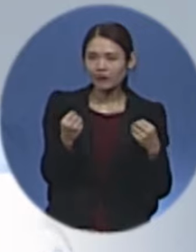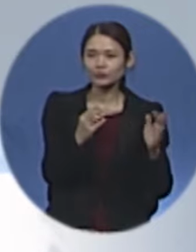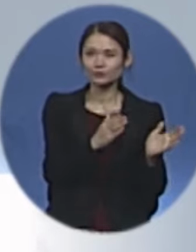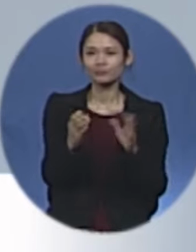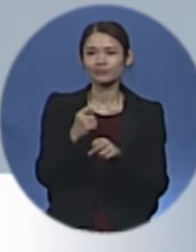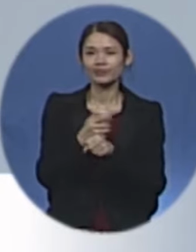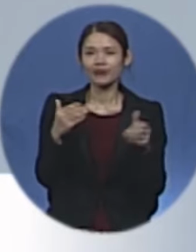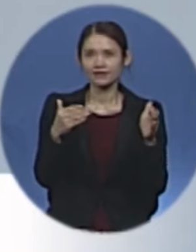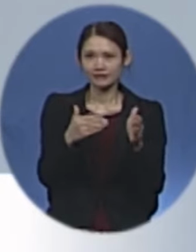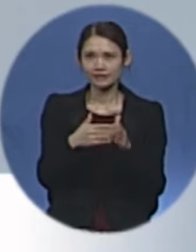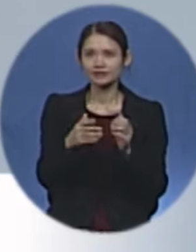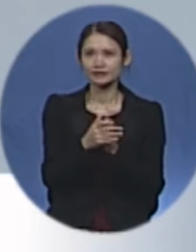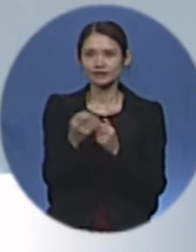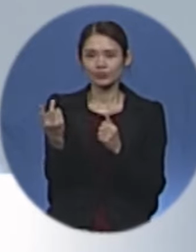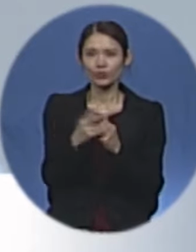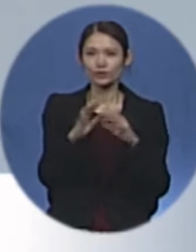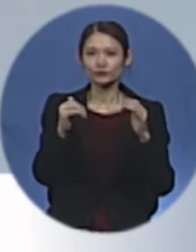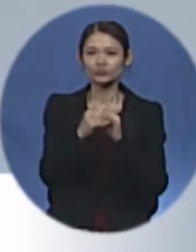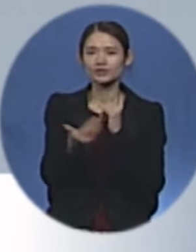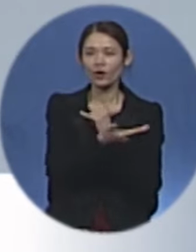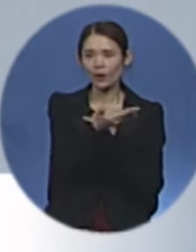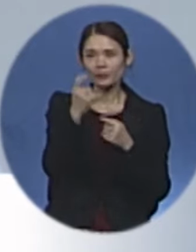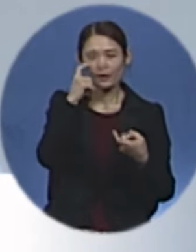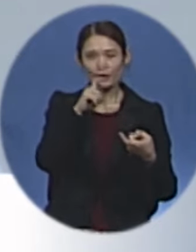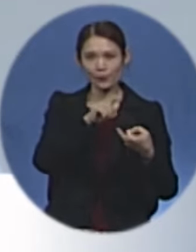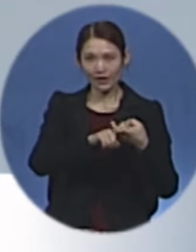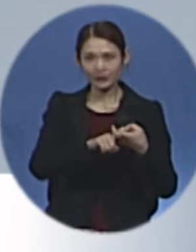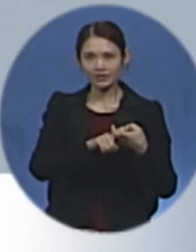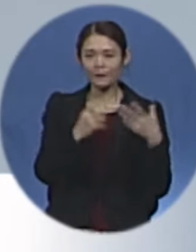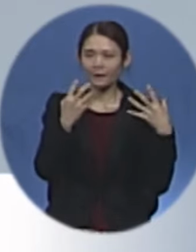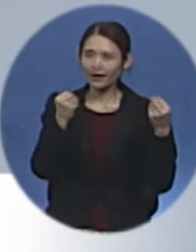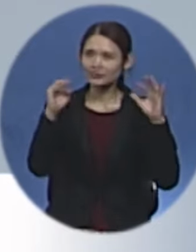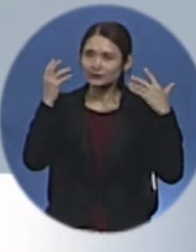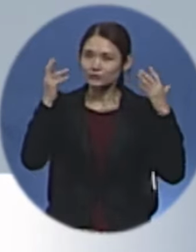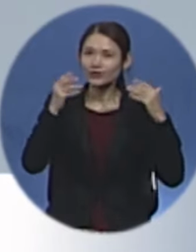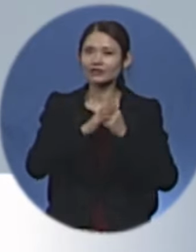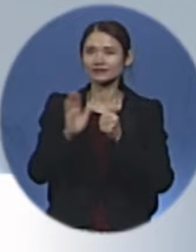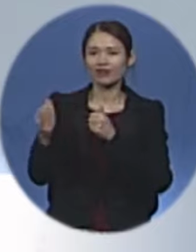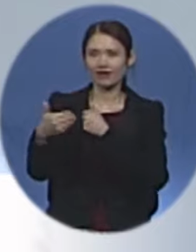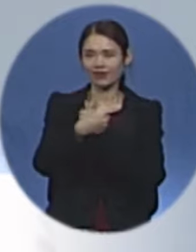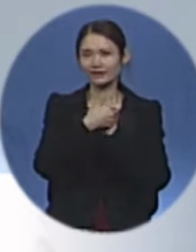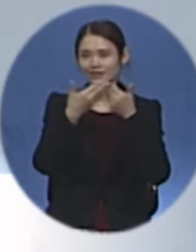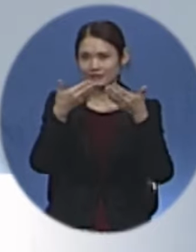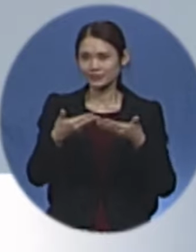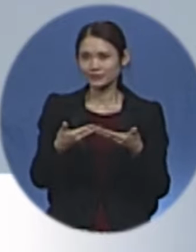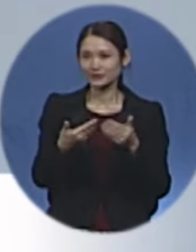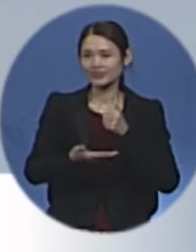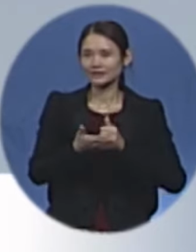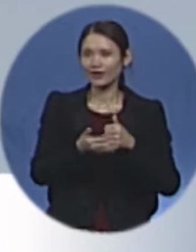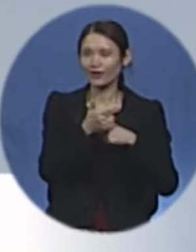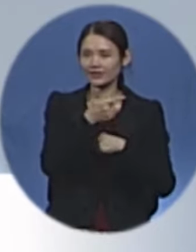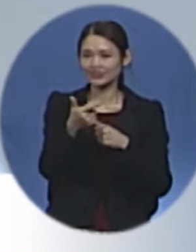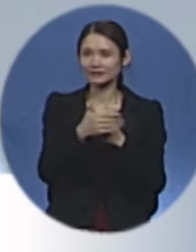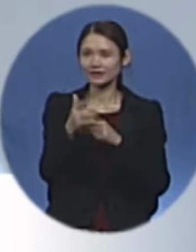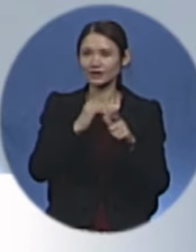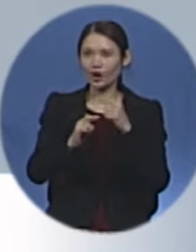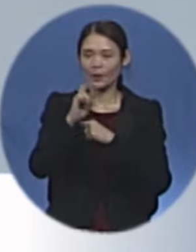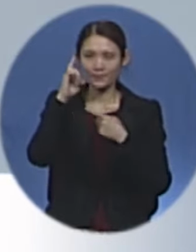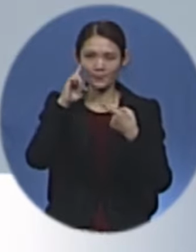했습니다. 그리고 또 국민 여러분들의 많은 관심과 응원은 저희들한테 큰 경기력을 내니까 보다 더 많은